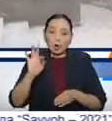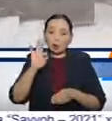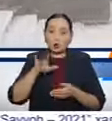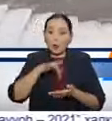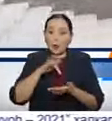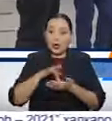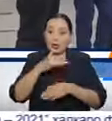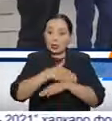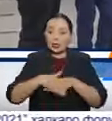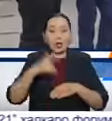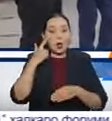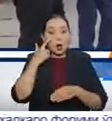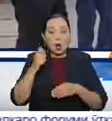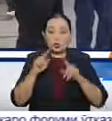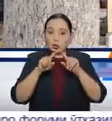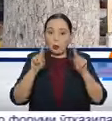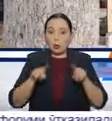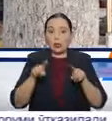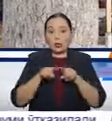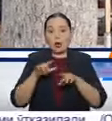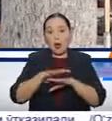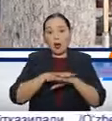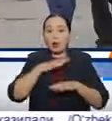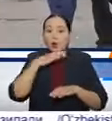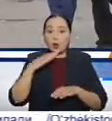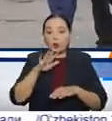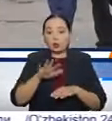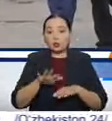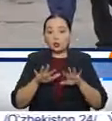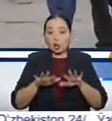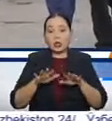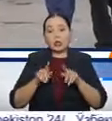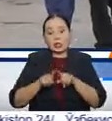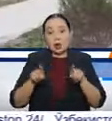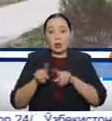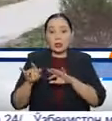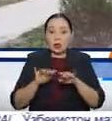markaziy ko'chalarda ogohlik yo'riqnomalari ilinib, aholi yovjum joylarda targ'ibot tadbirlari